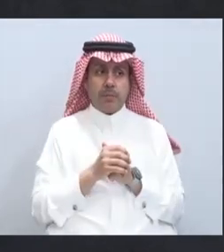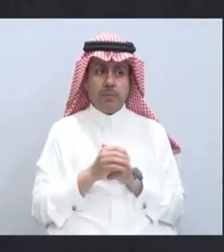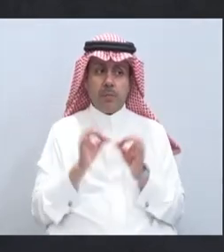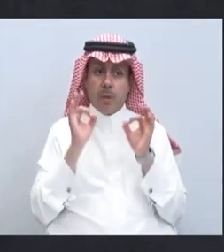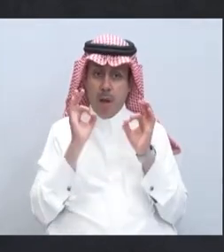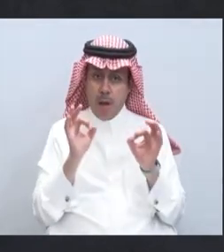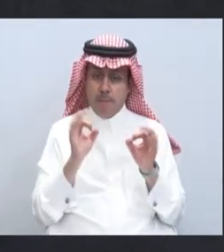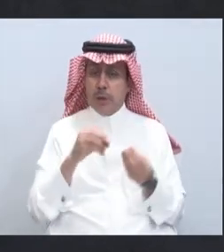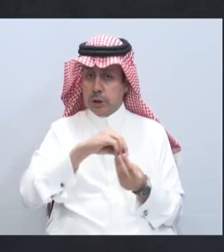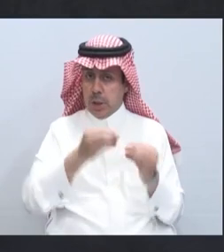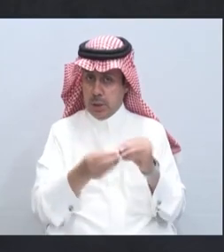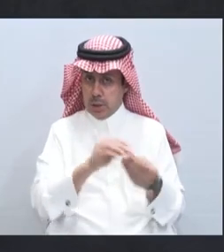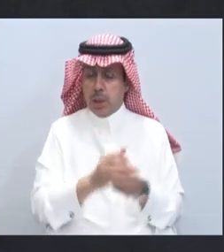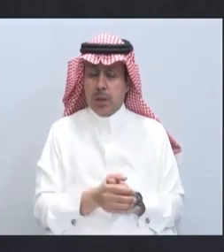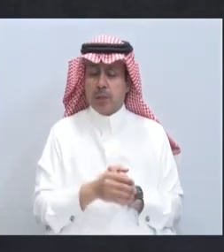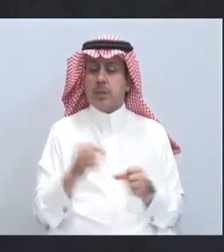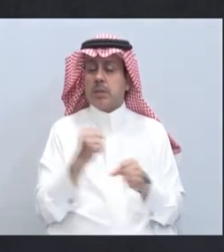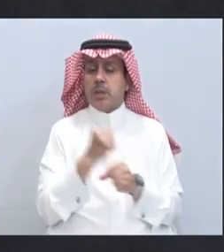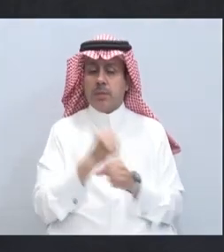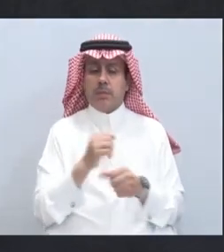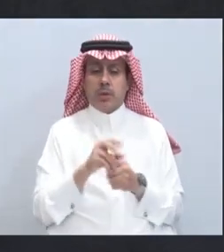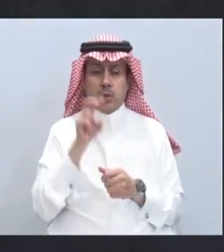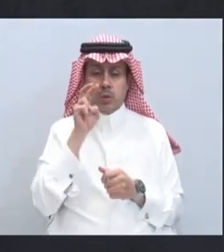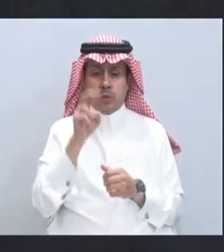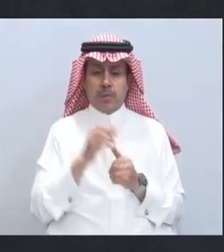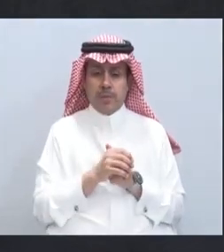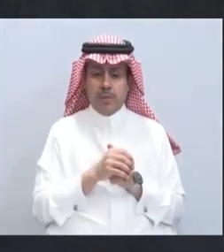التقنيات التي تم استخدامها لنرى